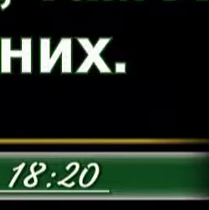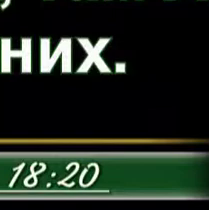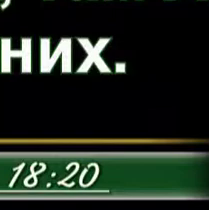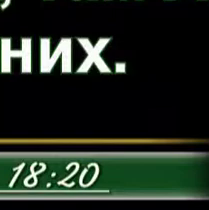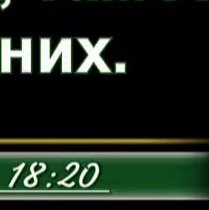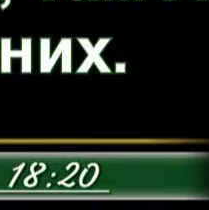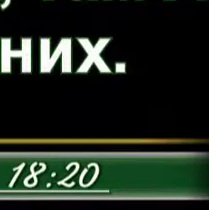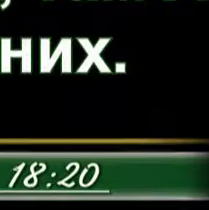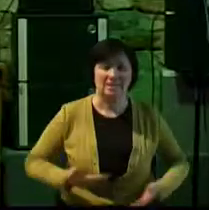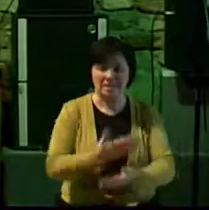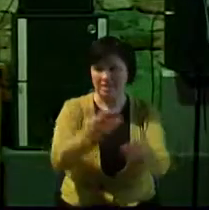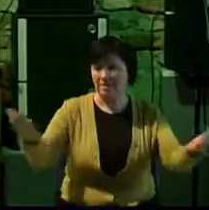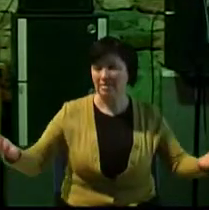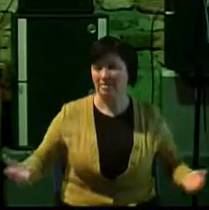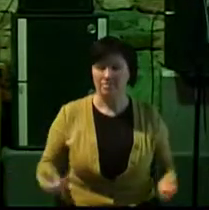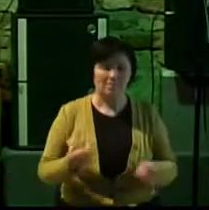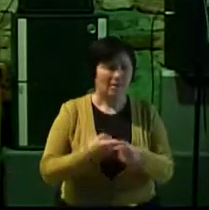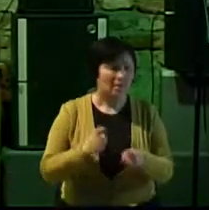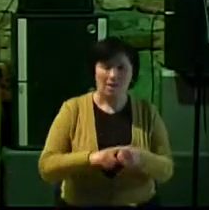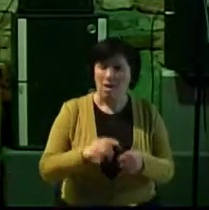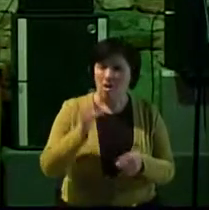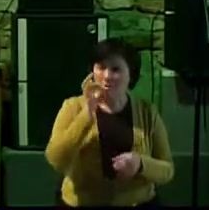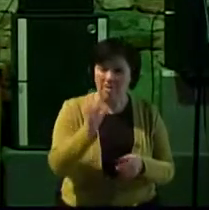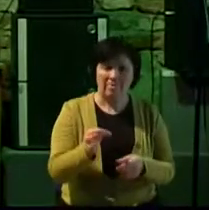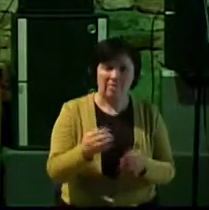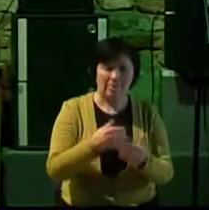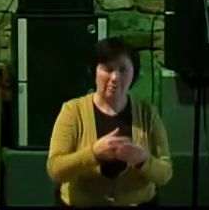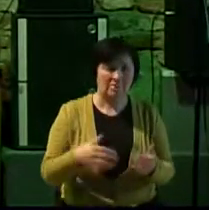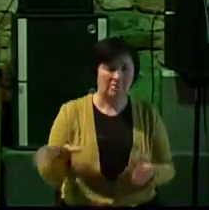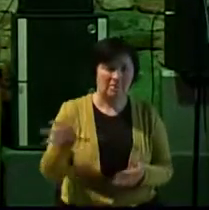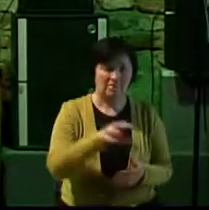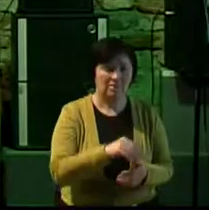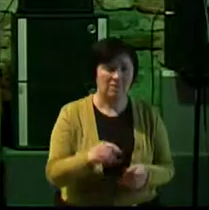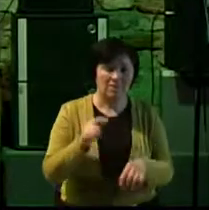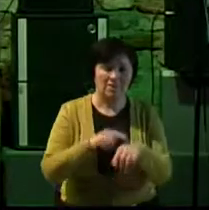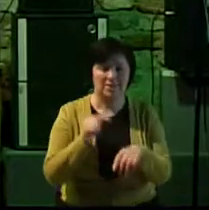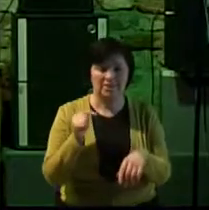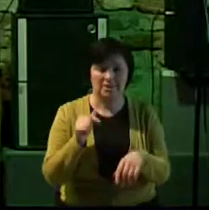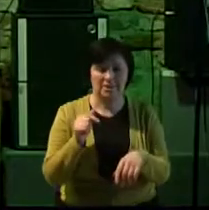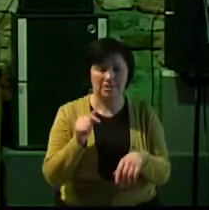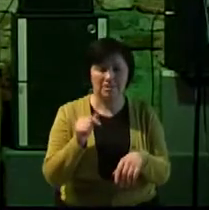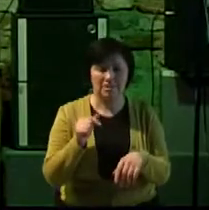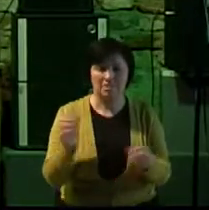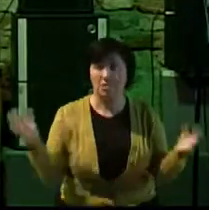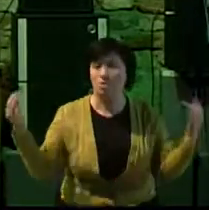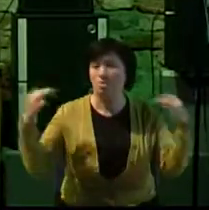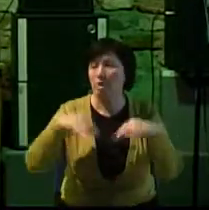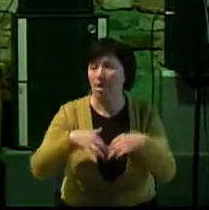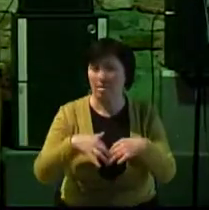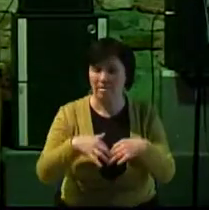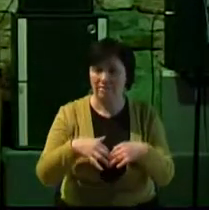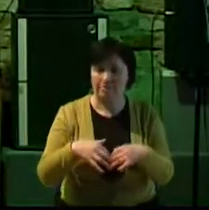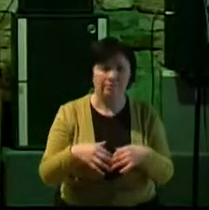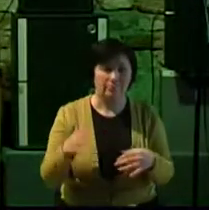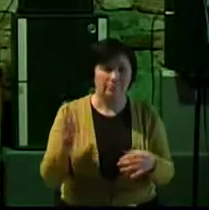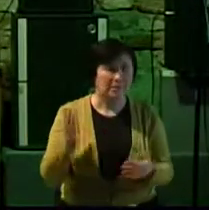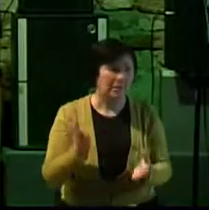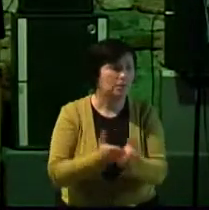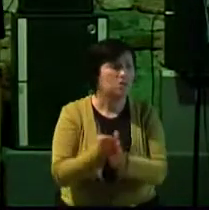Тысячи людей, они разочаровались в вере, потому что их понимание, их знание Бога